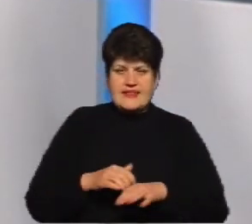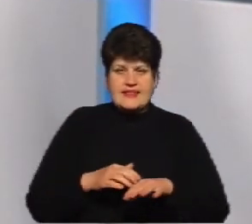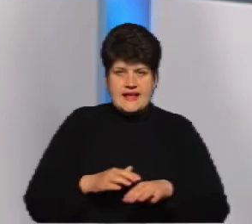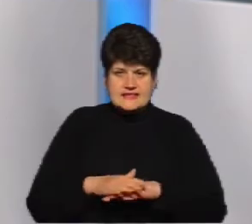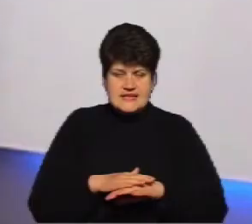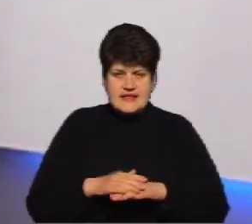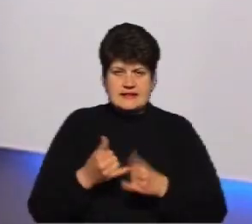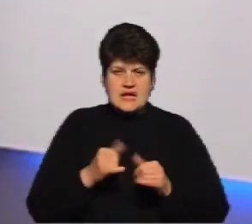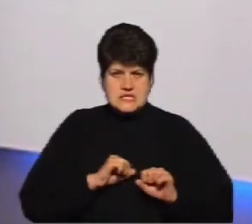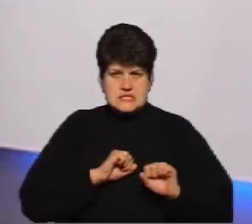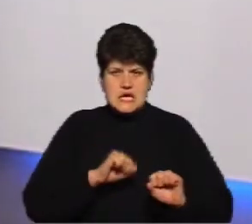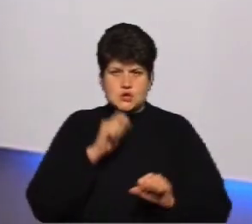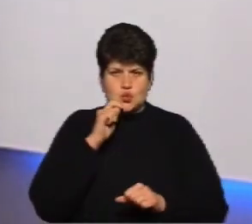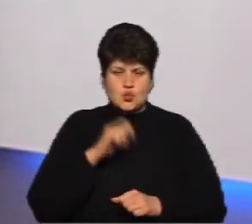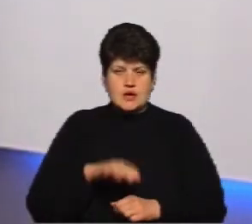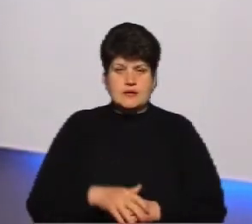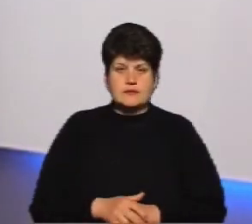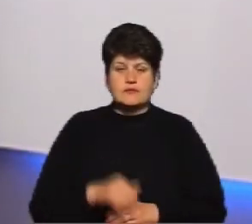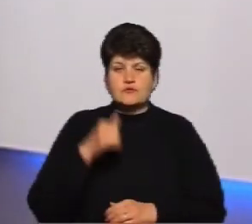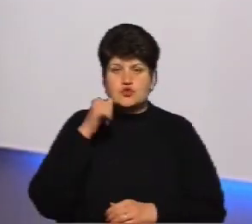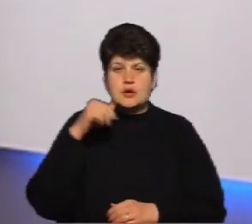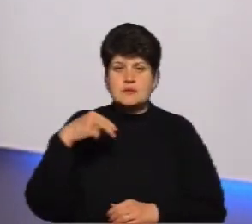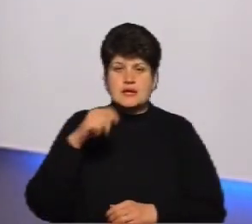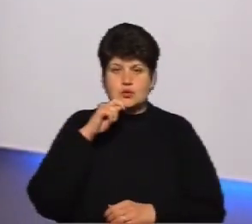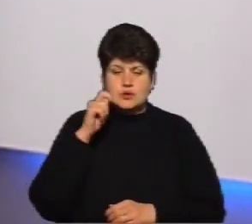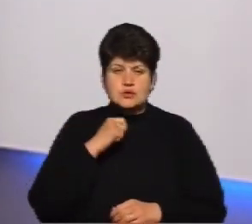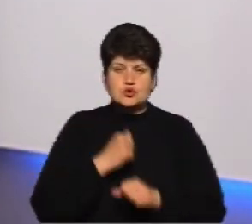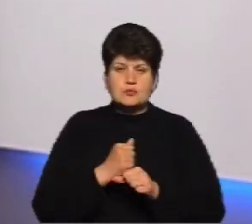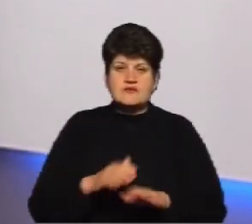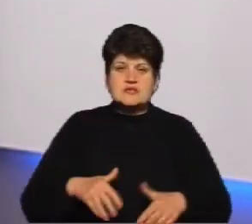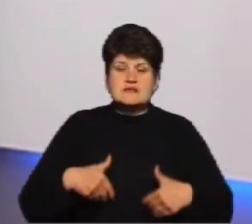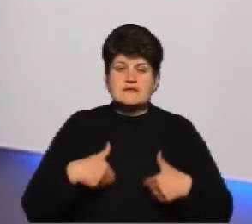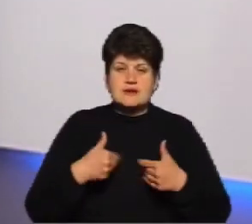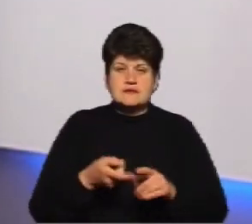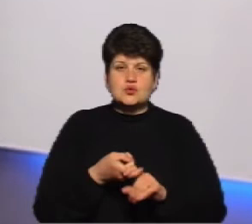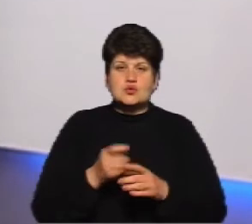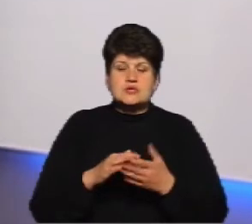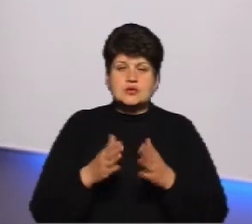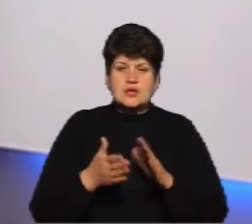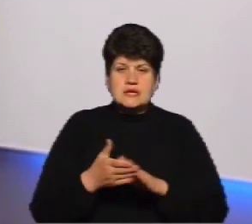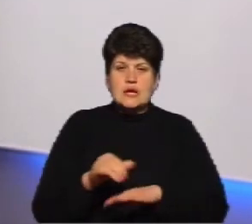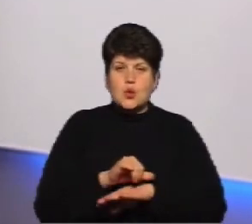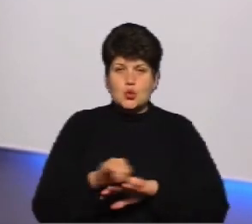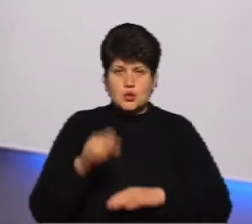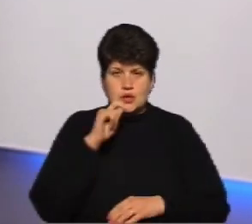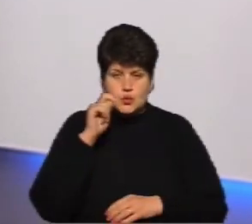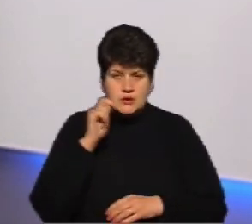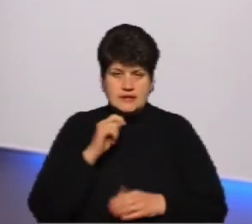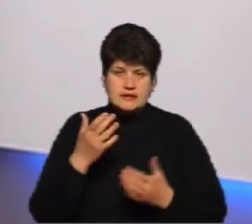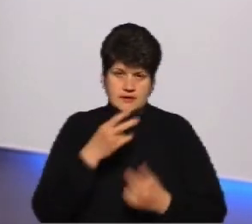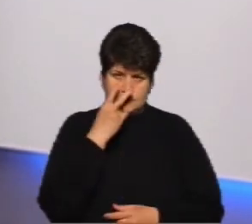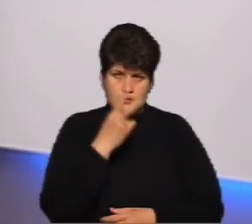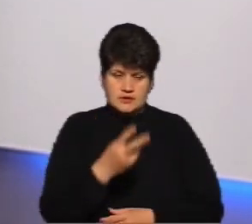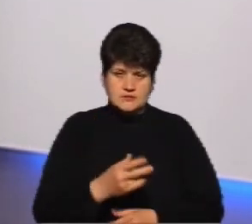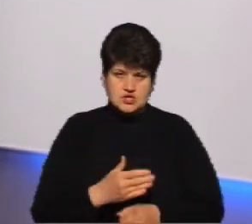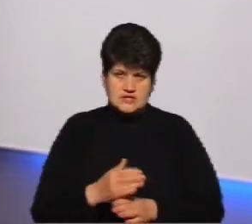України. Учора президент Зеленський зробив звернення з приводу ситуації на кордонах України. Давайте подивимося частинку